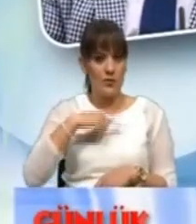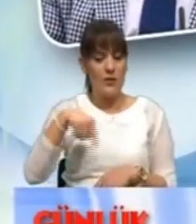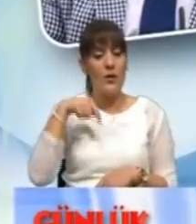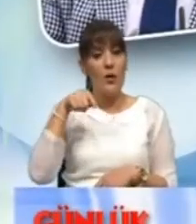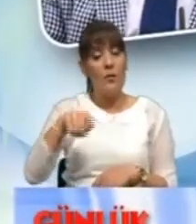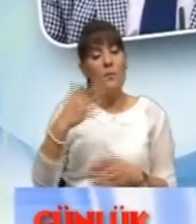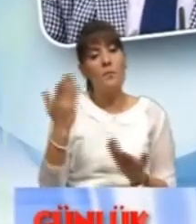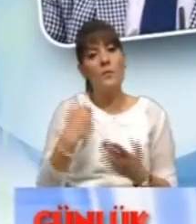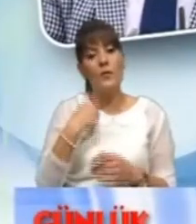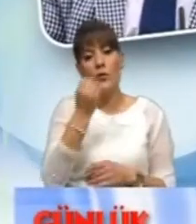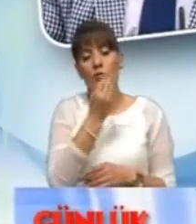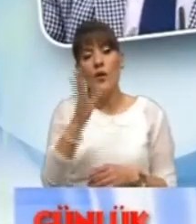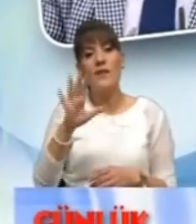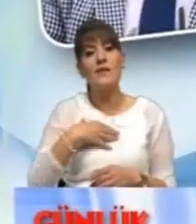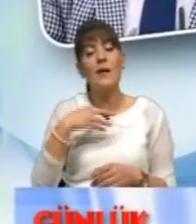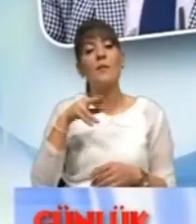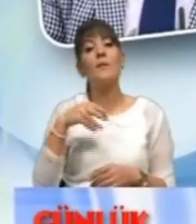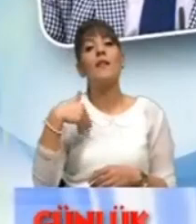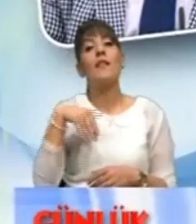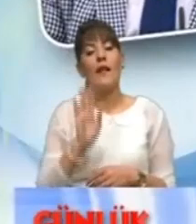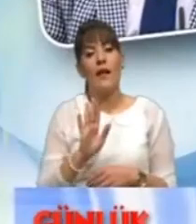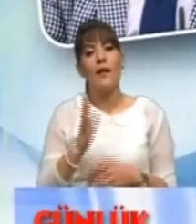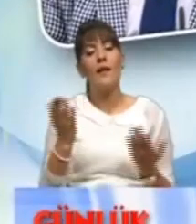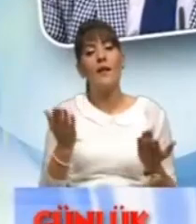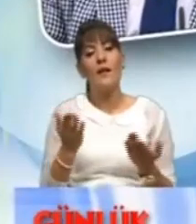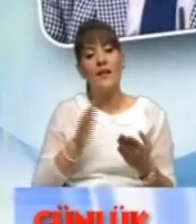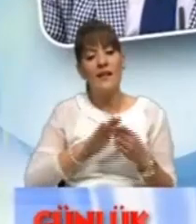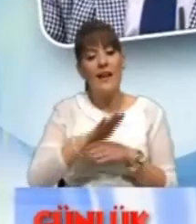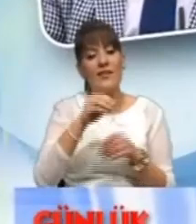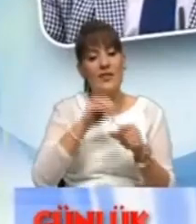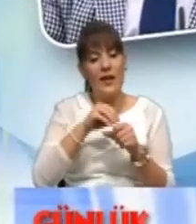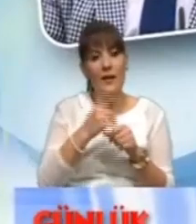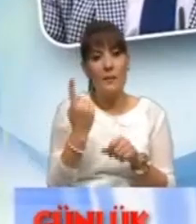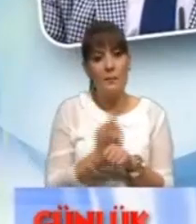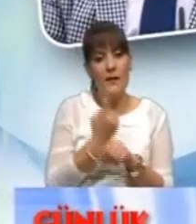zorundayız. Onun doğanın sahibi gibi değil de işte efendim